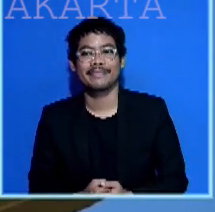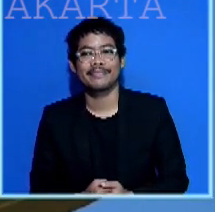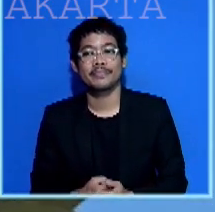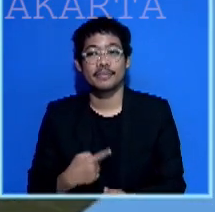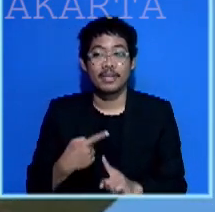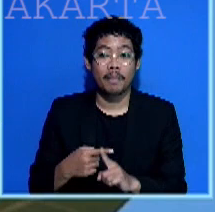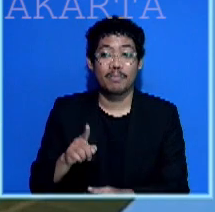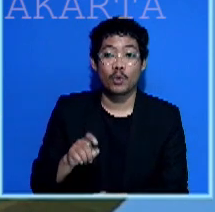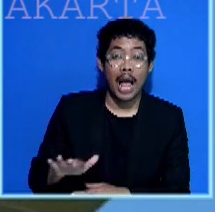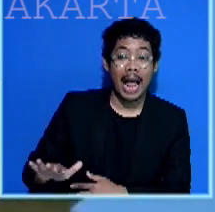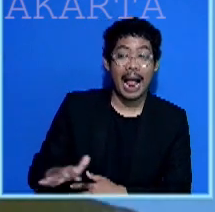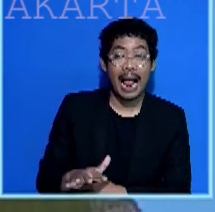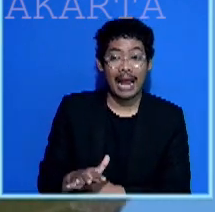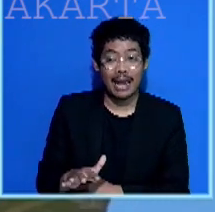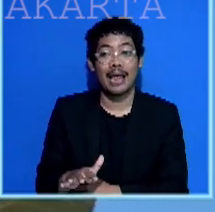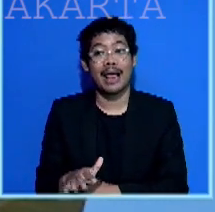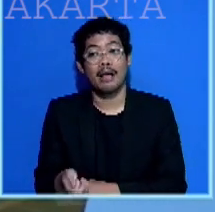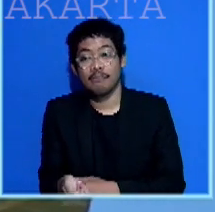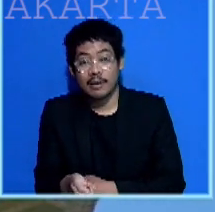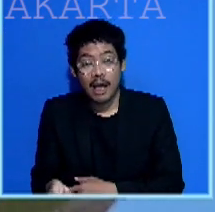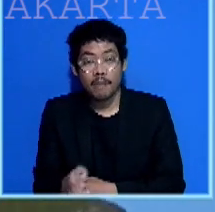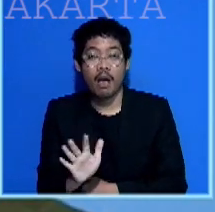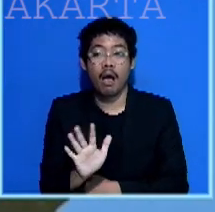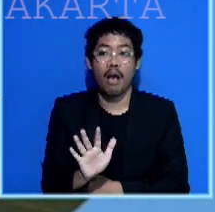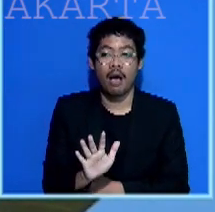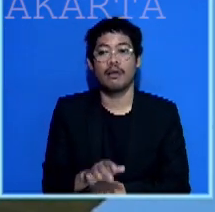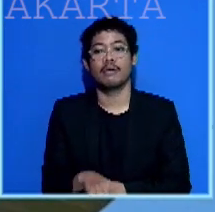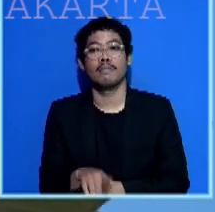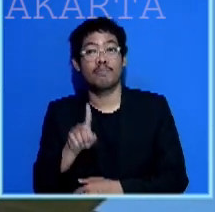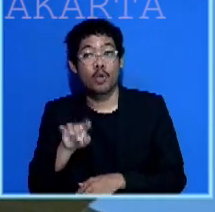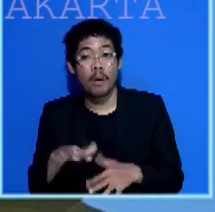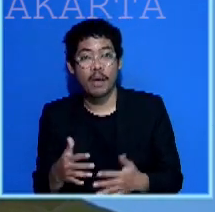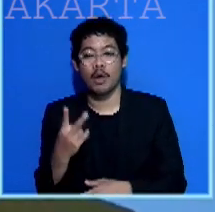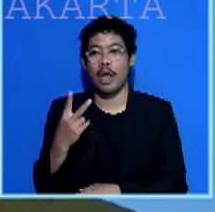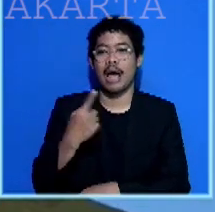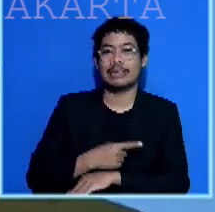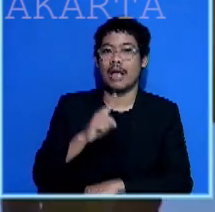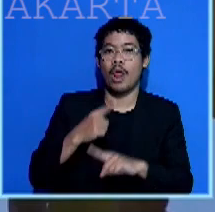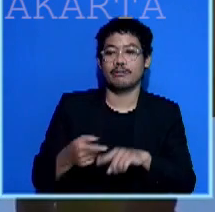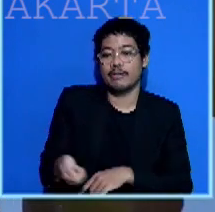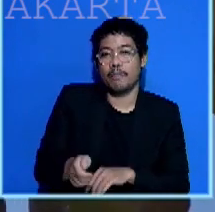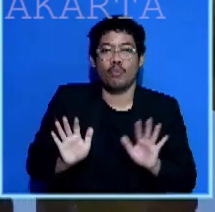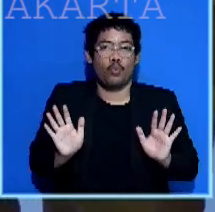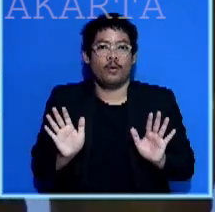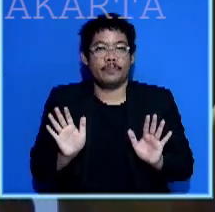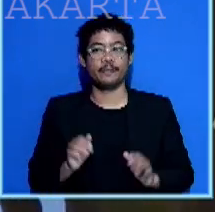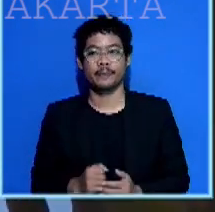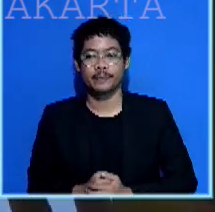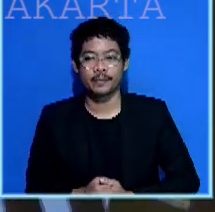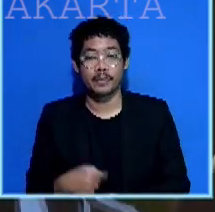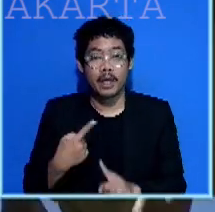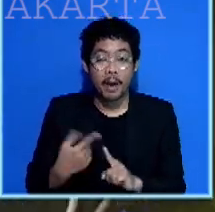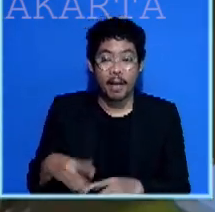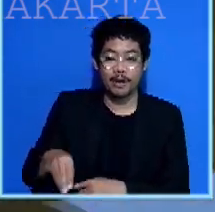megung, mila anggenipun nyirami cekap kalih dinten sepisan. Ingkang wigati rabuk kandang sampun ngantos kesupen, kedah